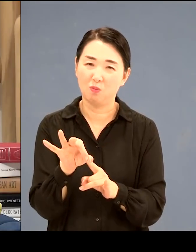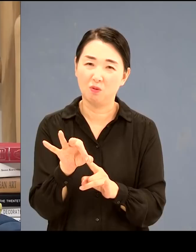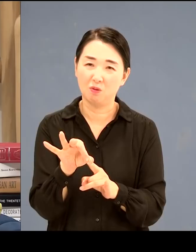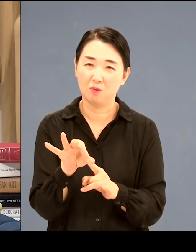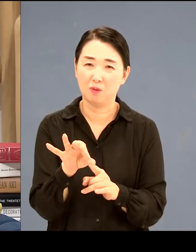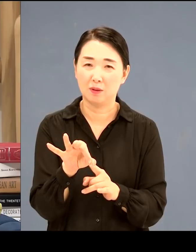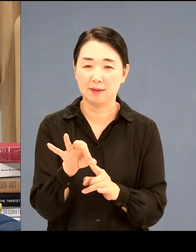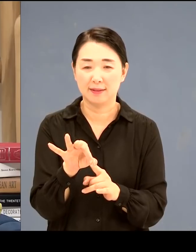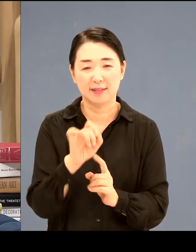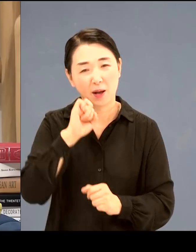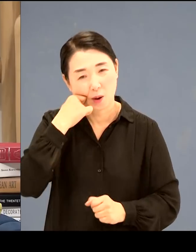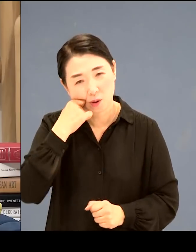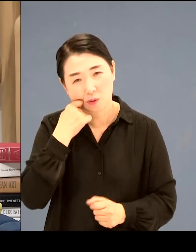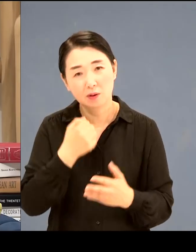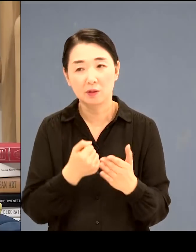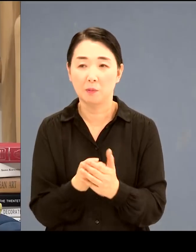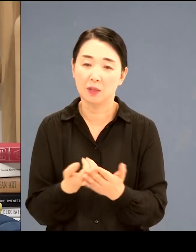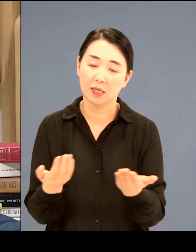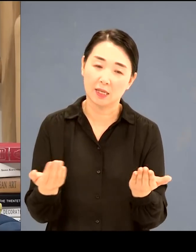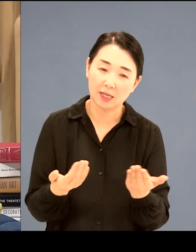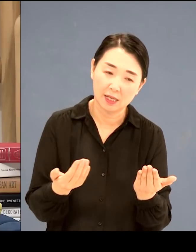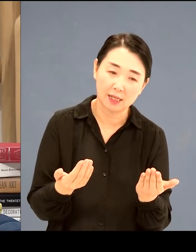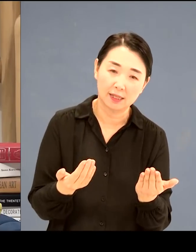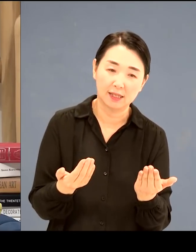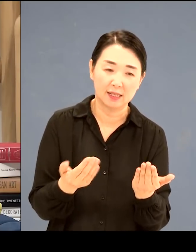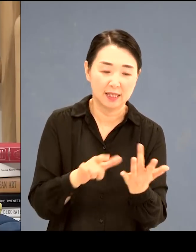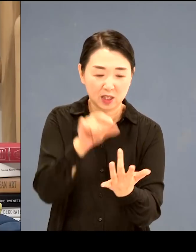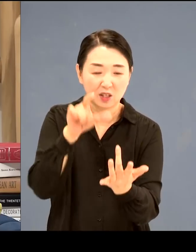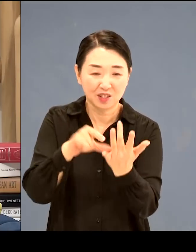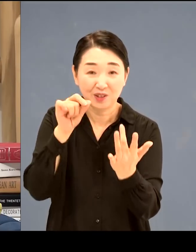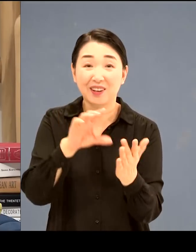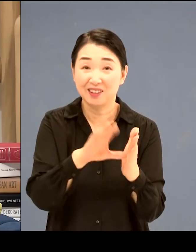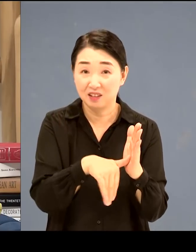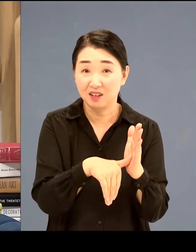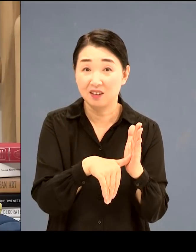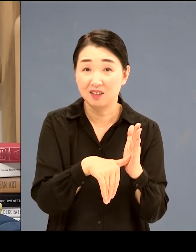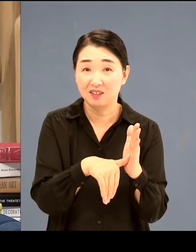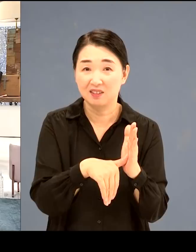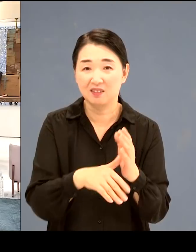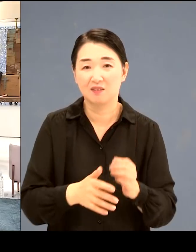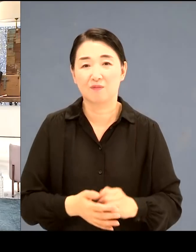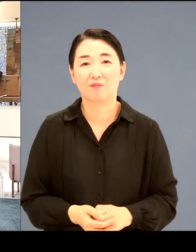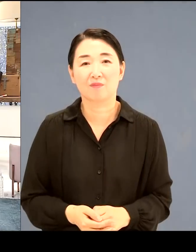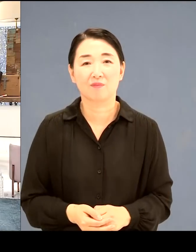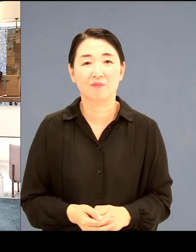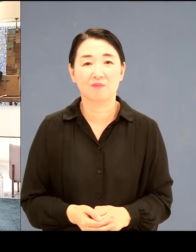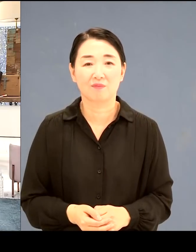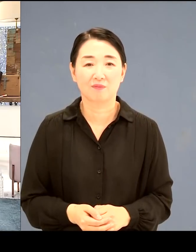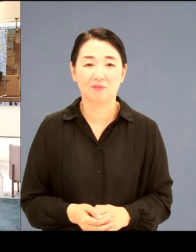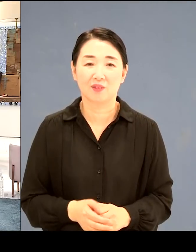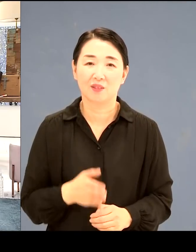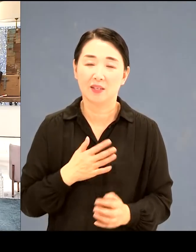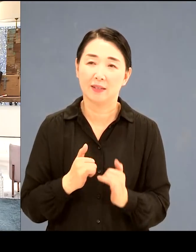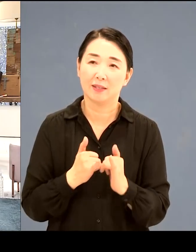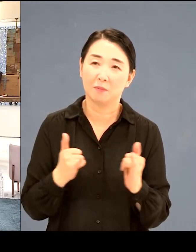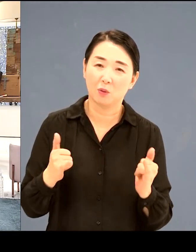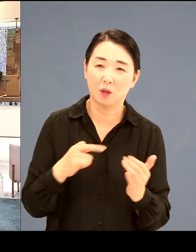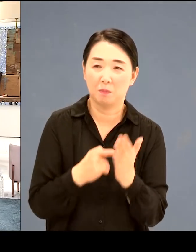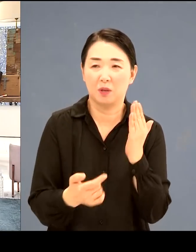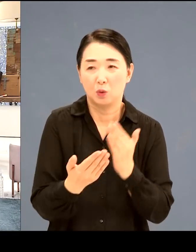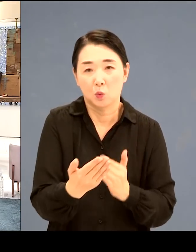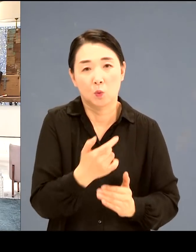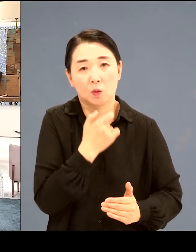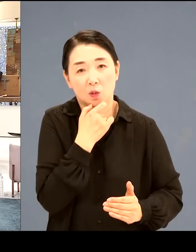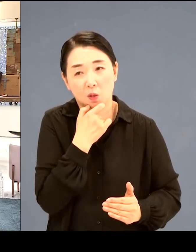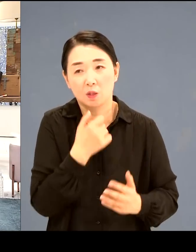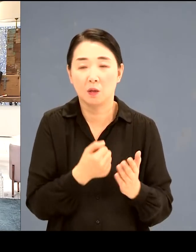저도 제가 일을 가려서 했던 시절이었거든요. 네네네. 그래서 저는 워낙 사람들한테 피해 주는 거를